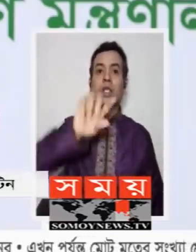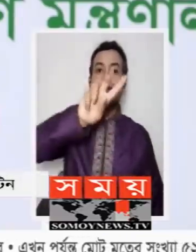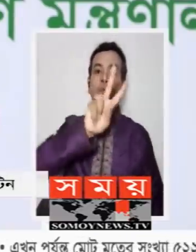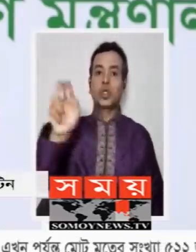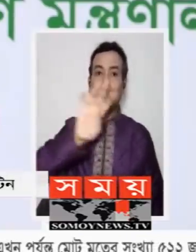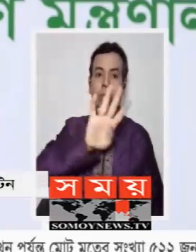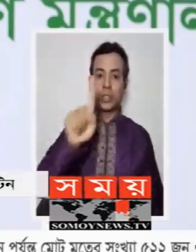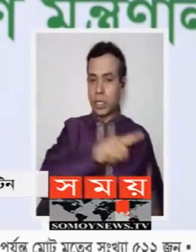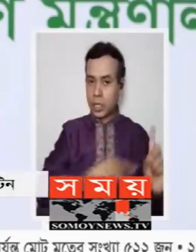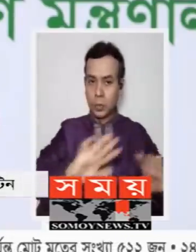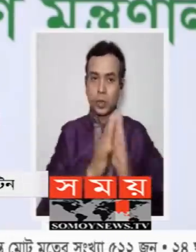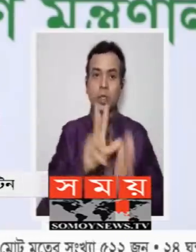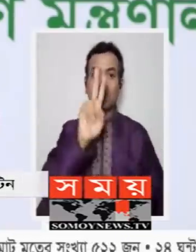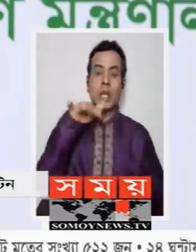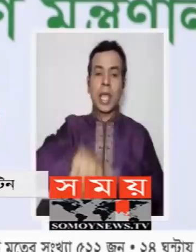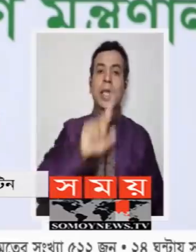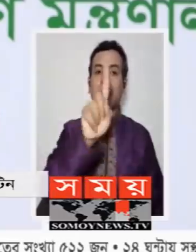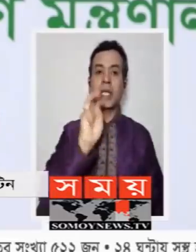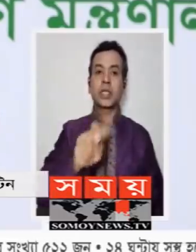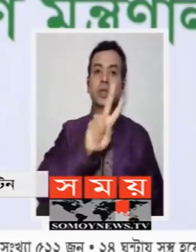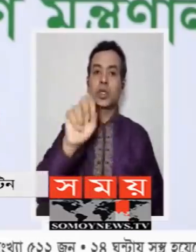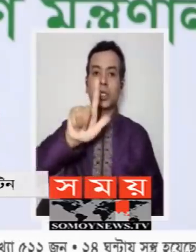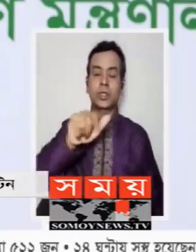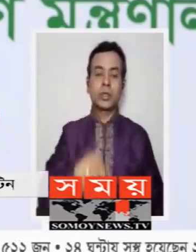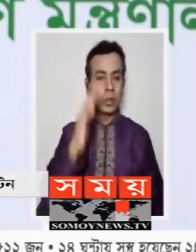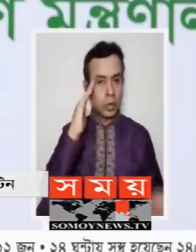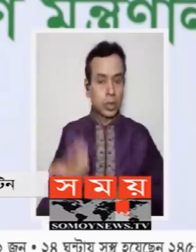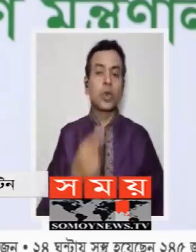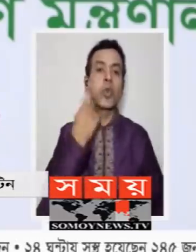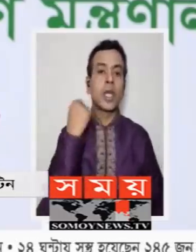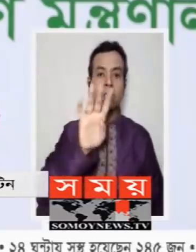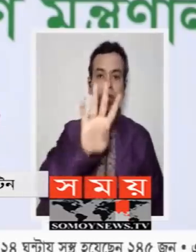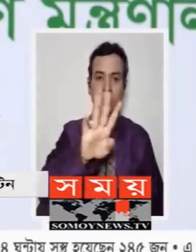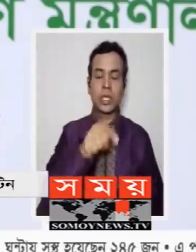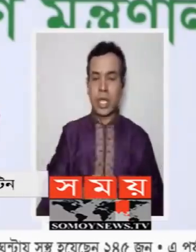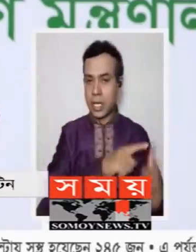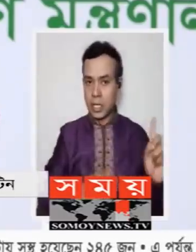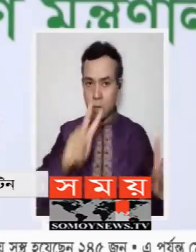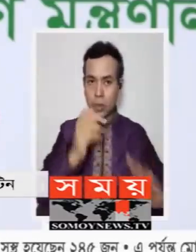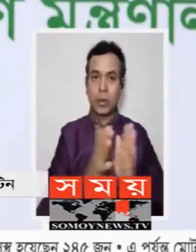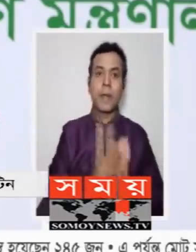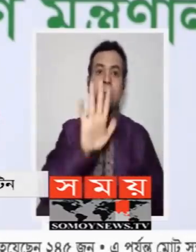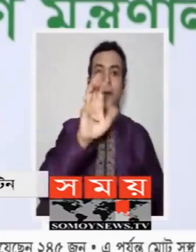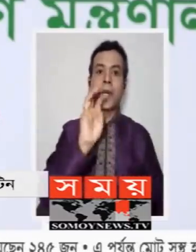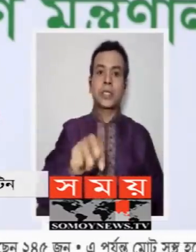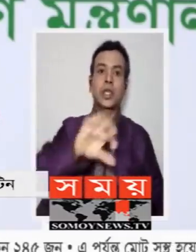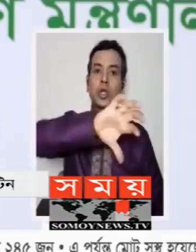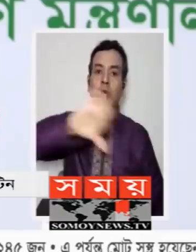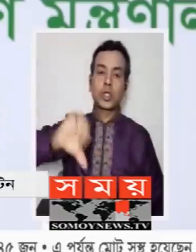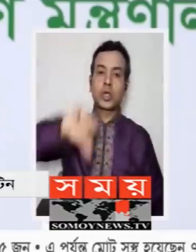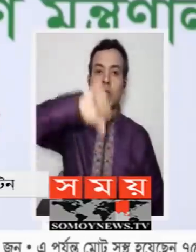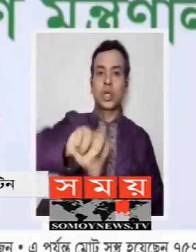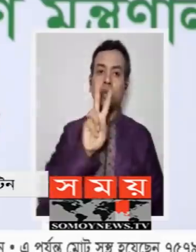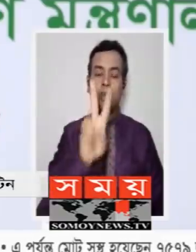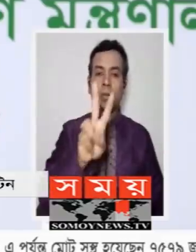সংস্থা 25 মে 2020 থেকে। 24 ঘন্টা শনাক্ত হয়েছে 9,241 জন এবং এ পর্যন্ত